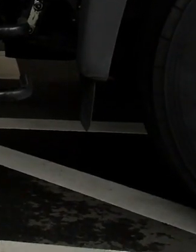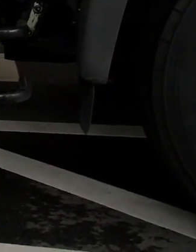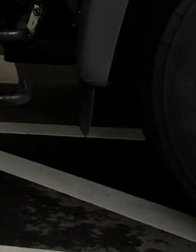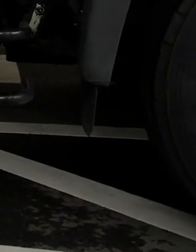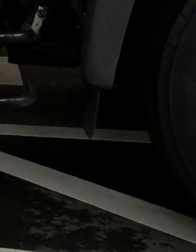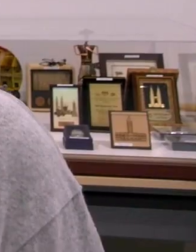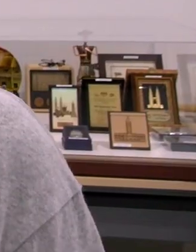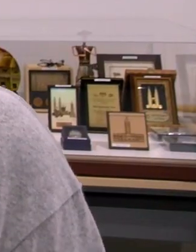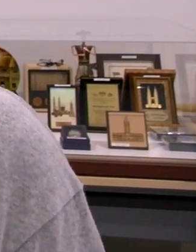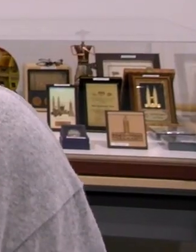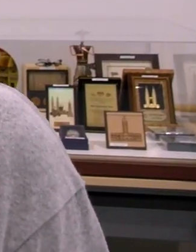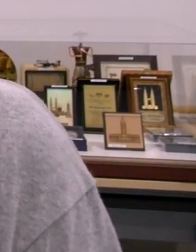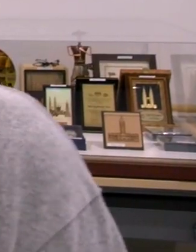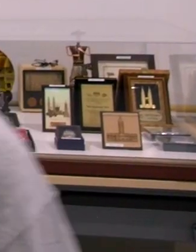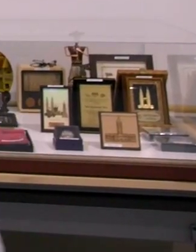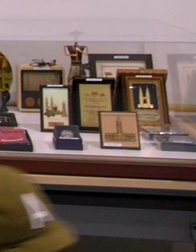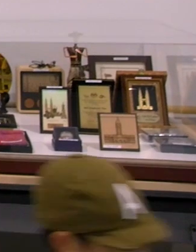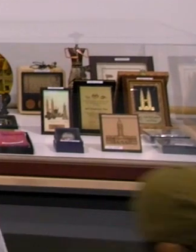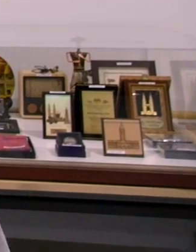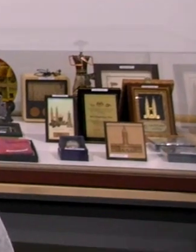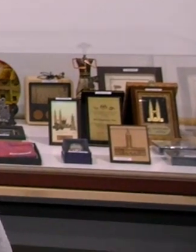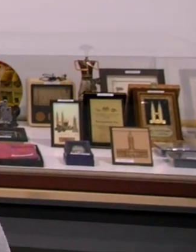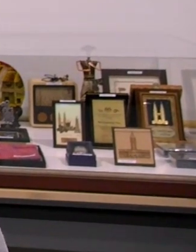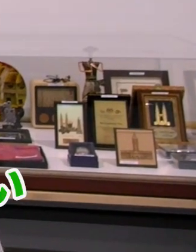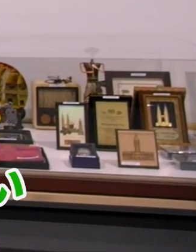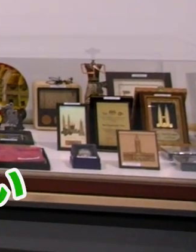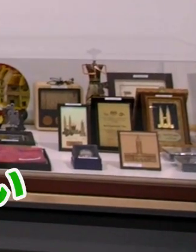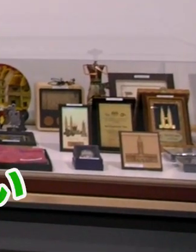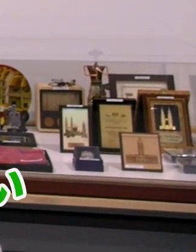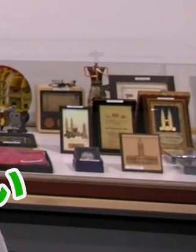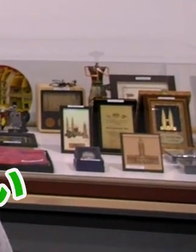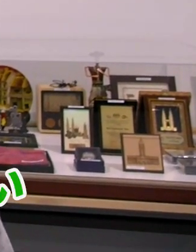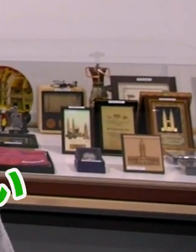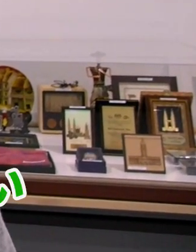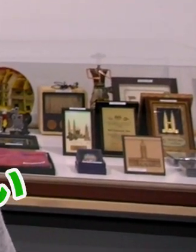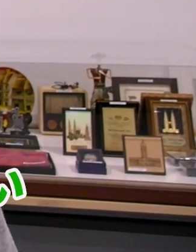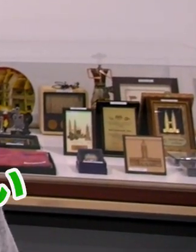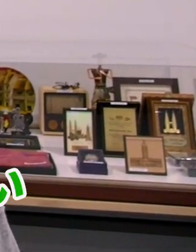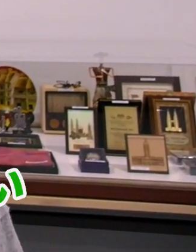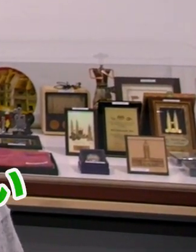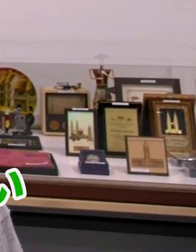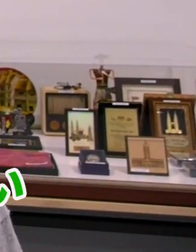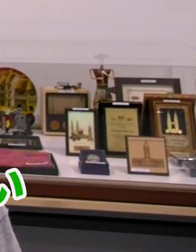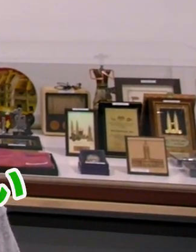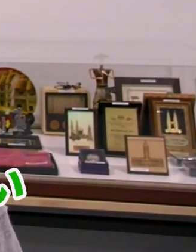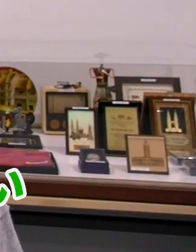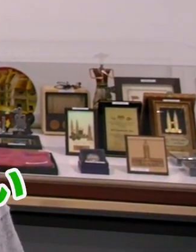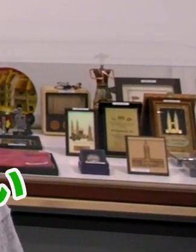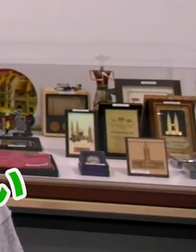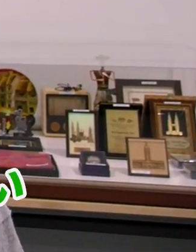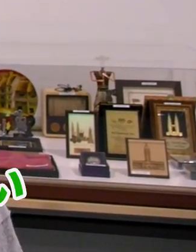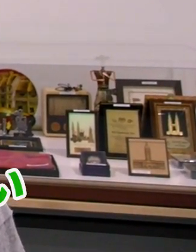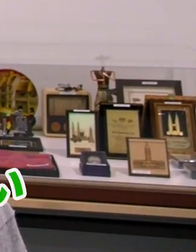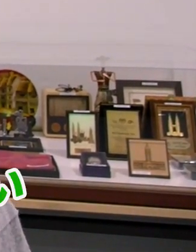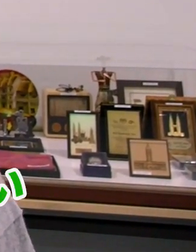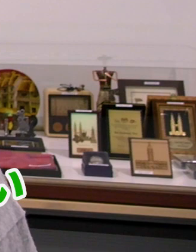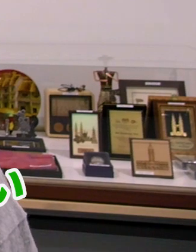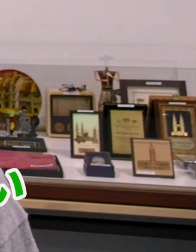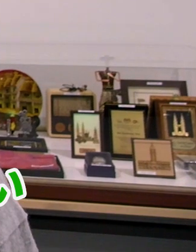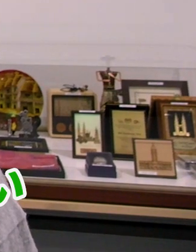です。 すごくよく勉強になりましたね。設備もすごく立派で、匂いがしないとか騒音がないと